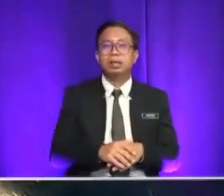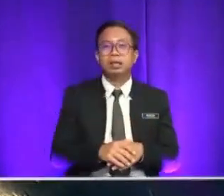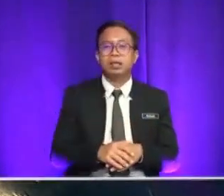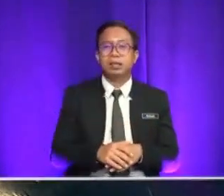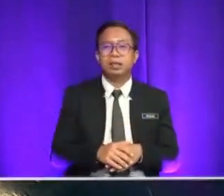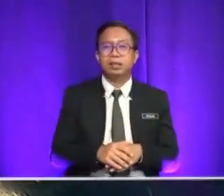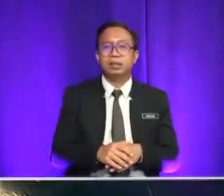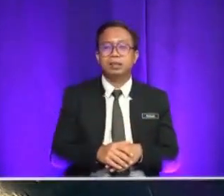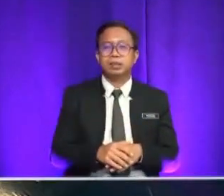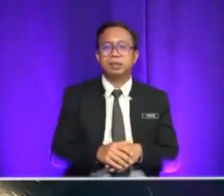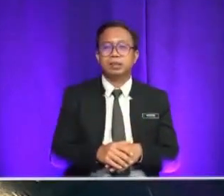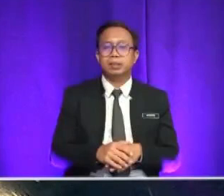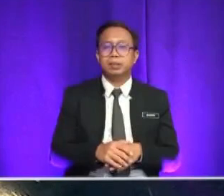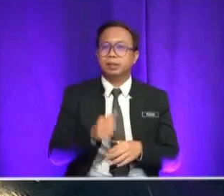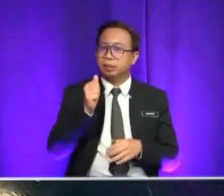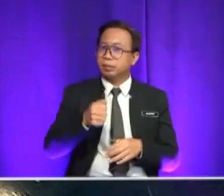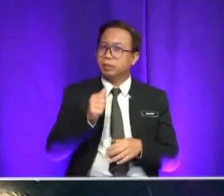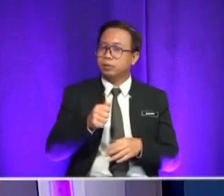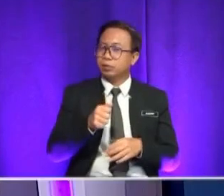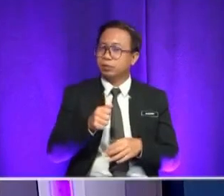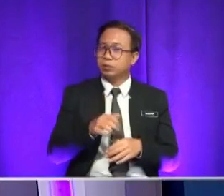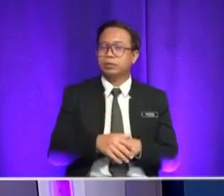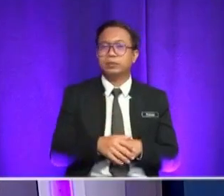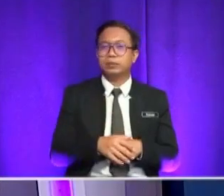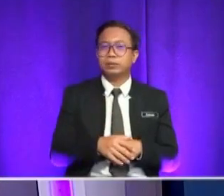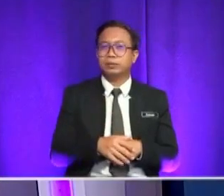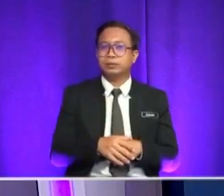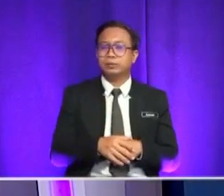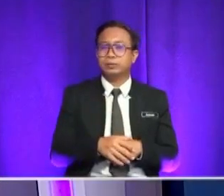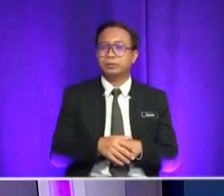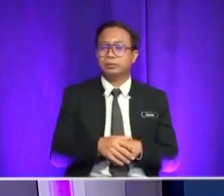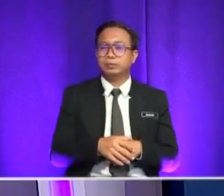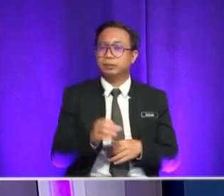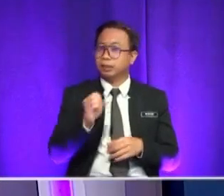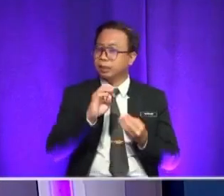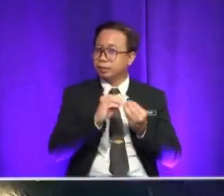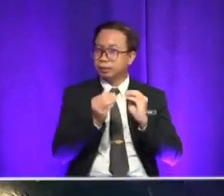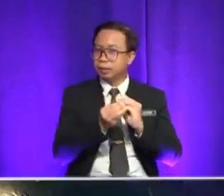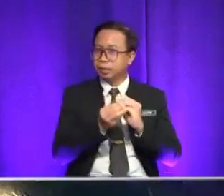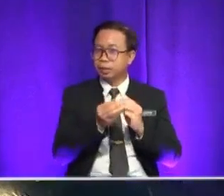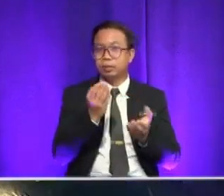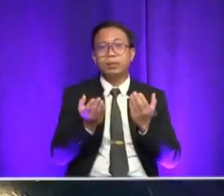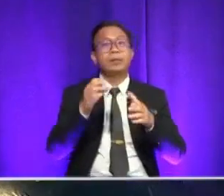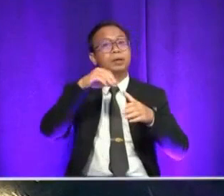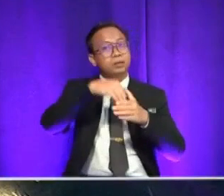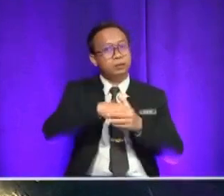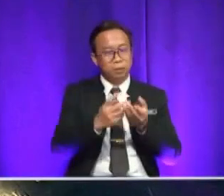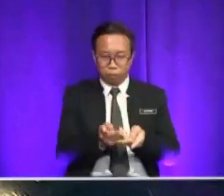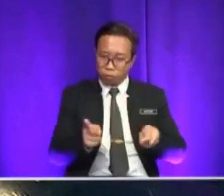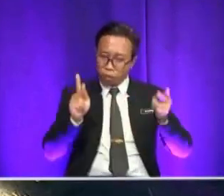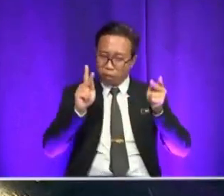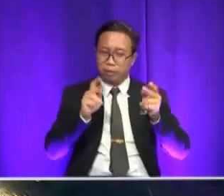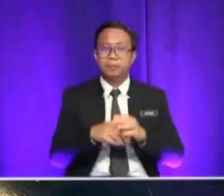Tidak. Kalau saya nak potong bawang merah dulu, pun tidak ada masalah. sebabnya nanti kita akan masukkan dalam kuali kan. Betul, kita nak